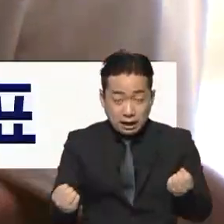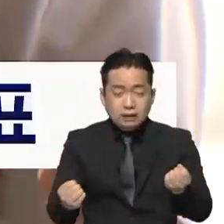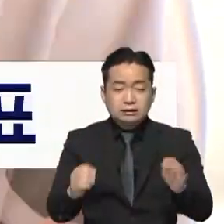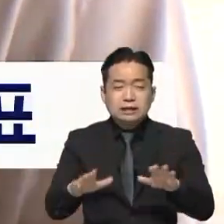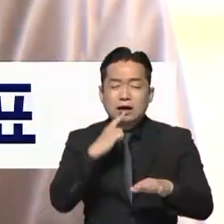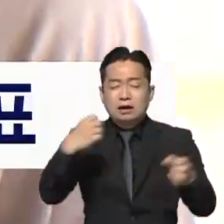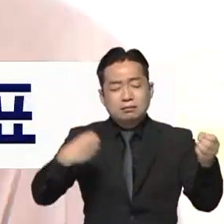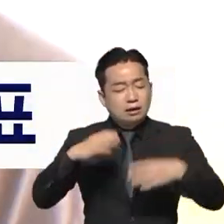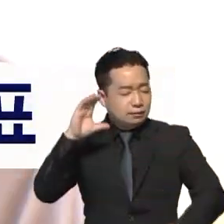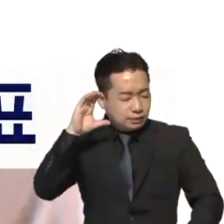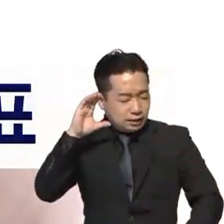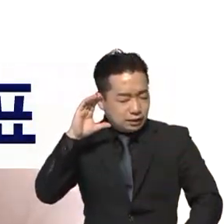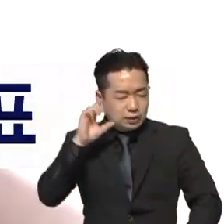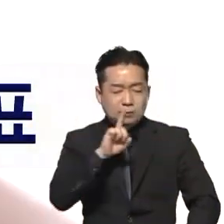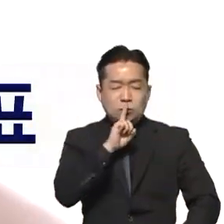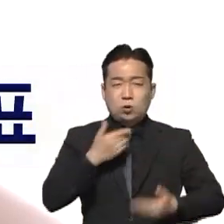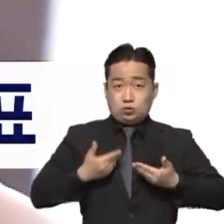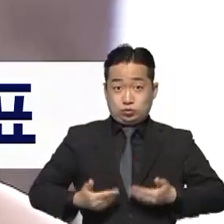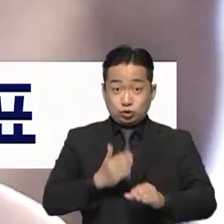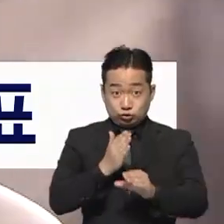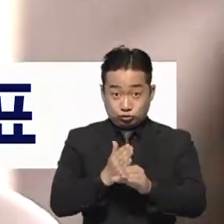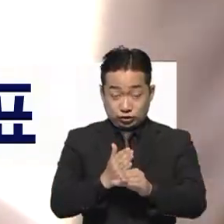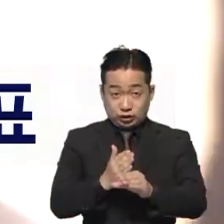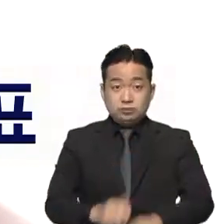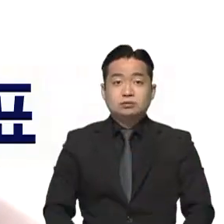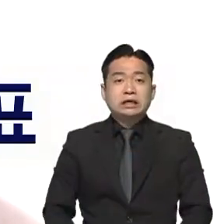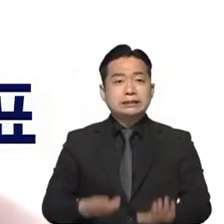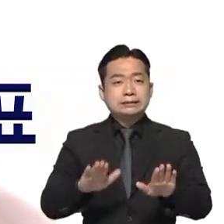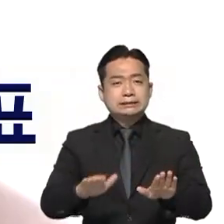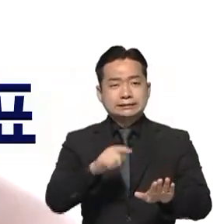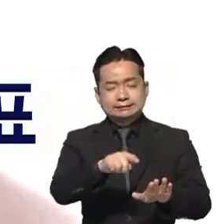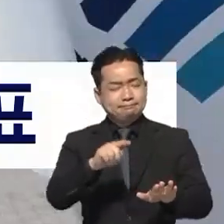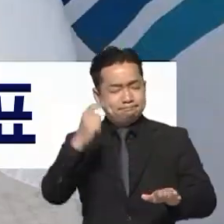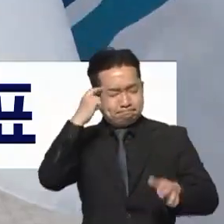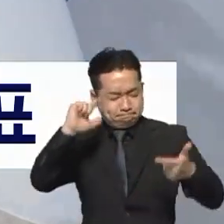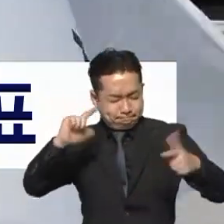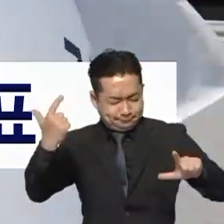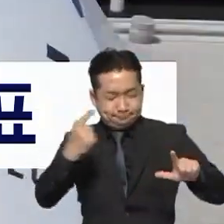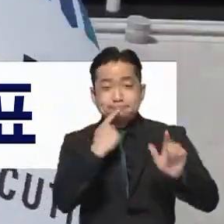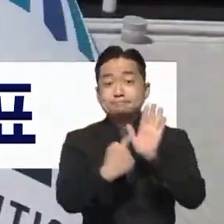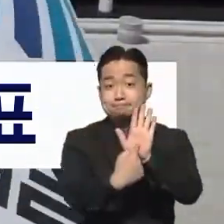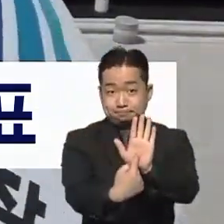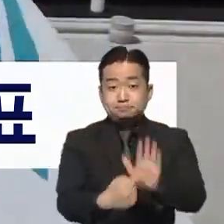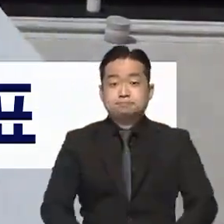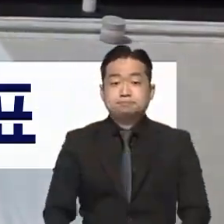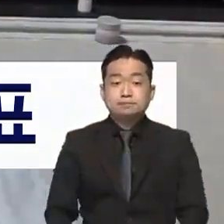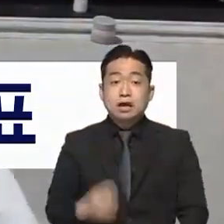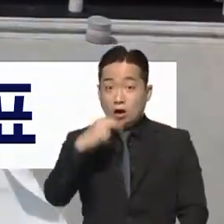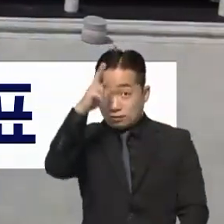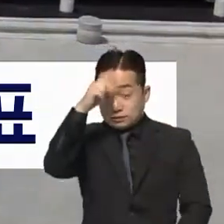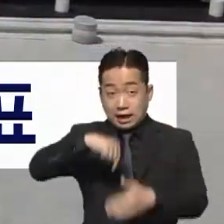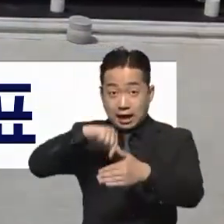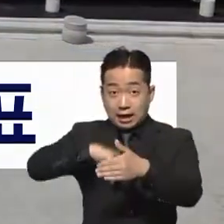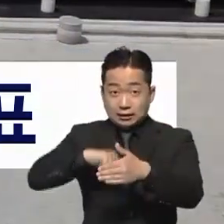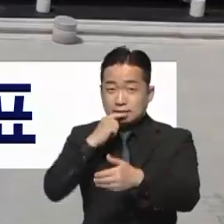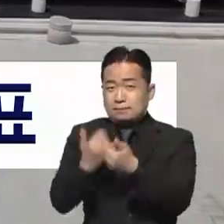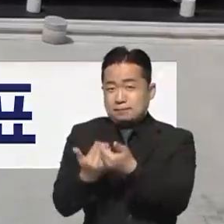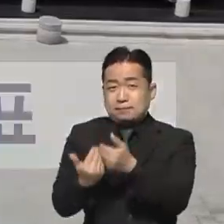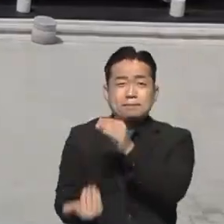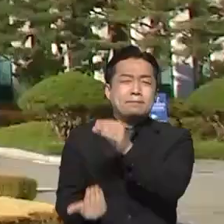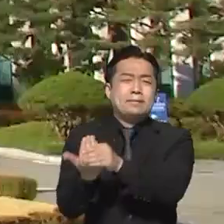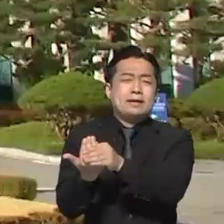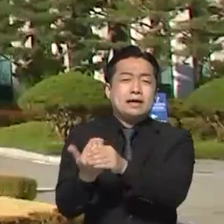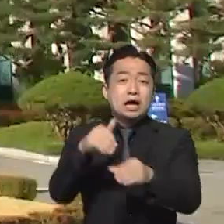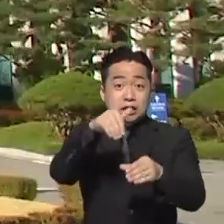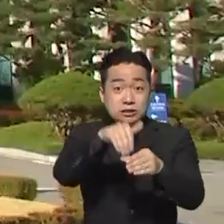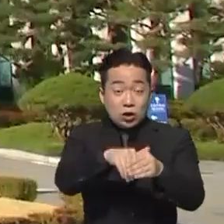있다며 말을 아꼈던 한 후보자가 비판적 입장을 공표한 겁니다. 검찰 내부 반발도 이어졌습니다. 선거